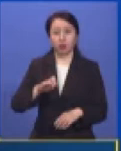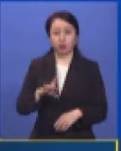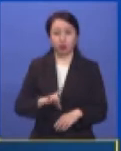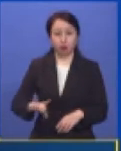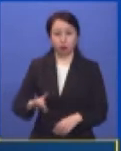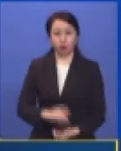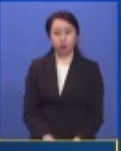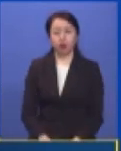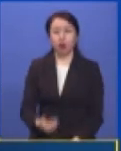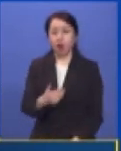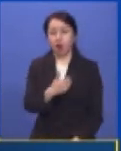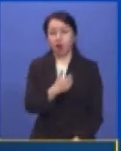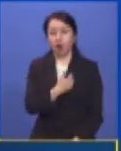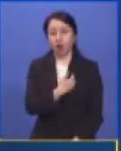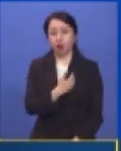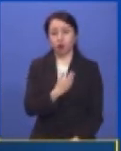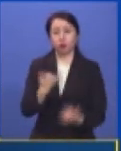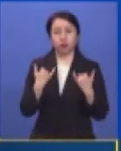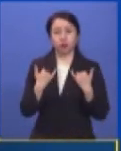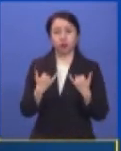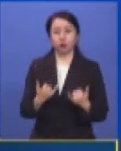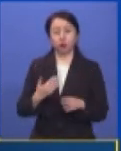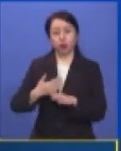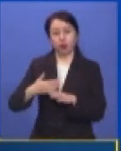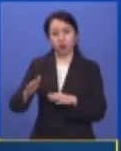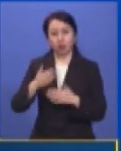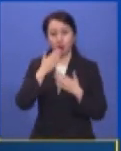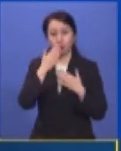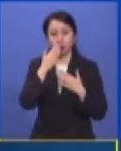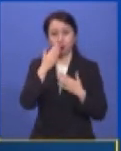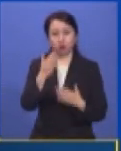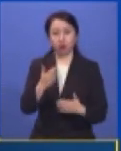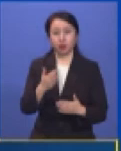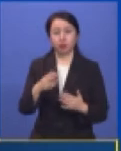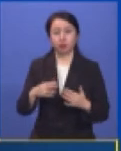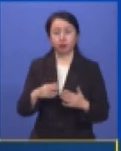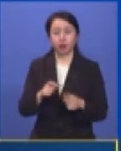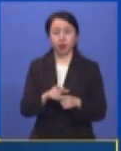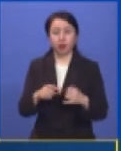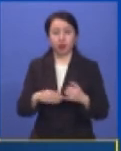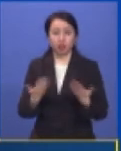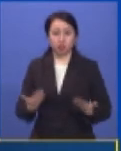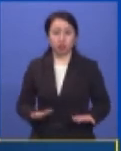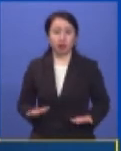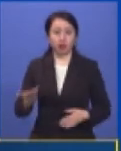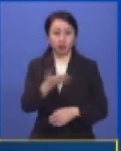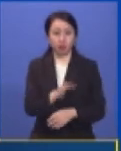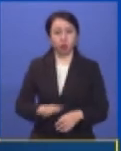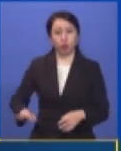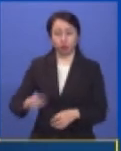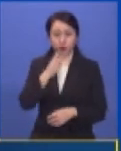районах. Я хочу сегодня отдельно обратиться к землякам области,